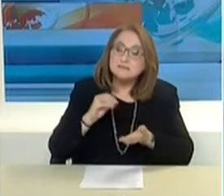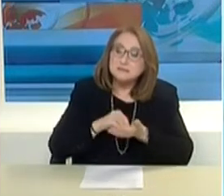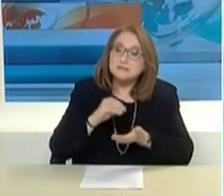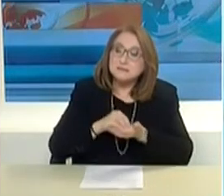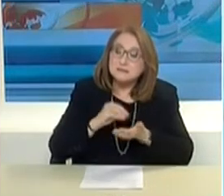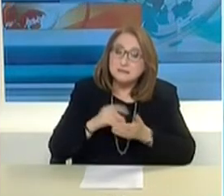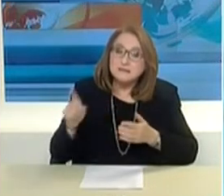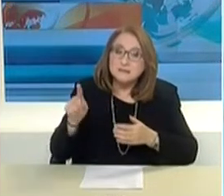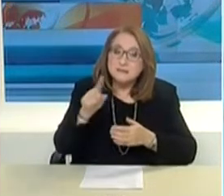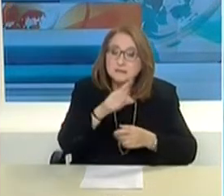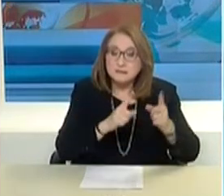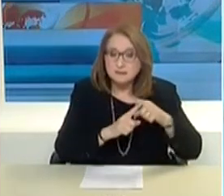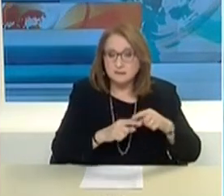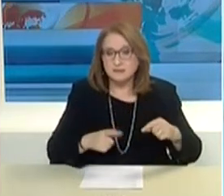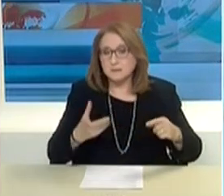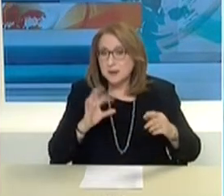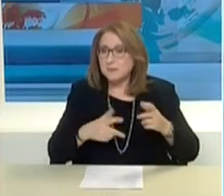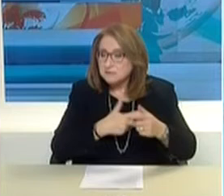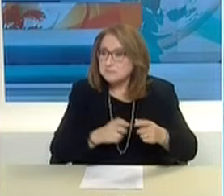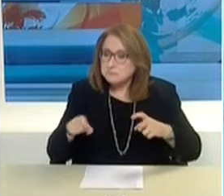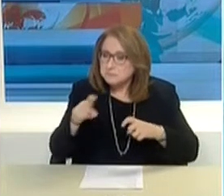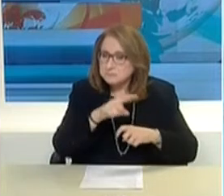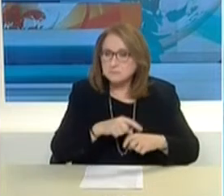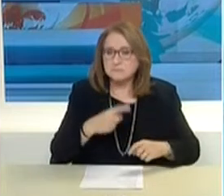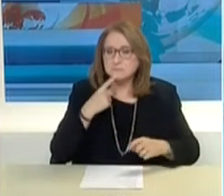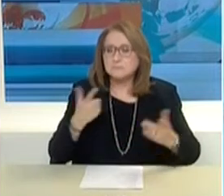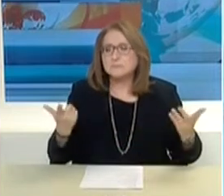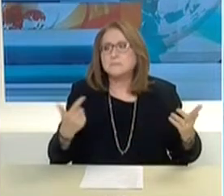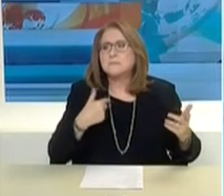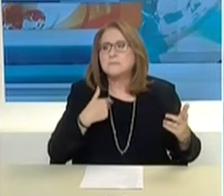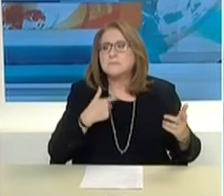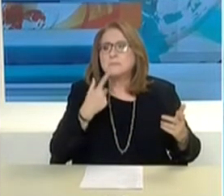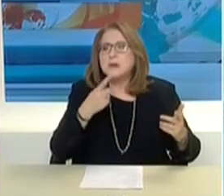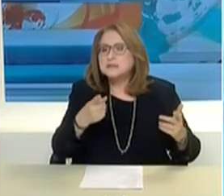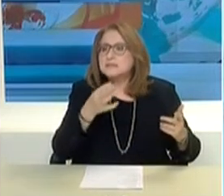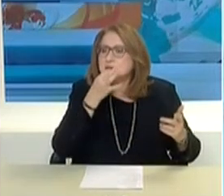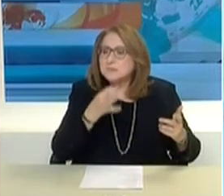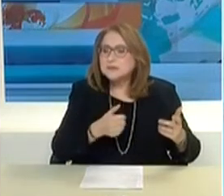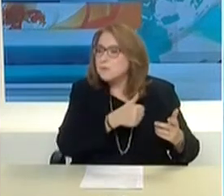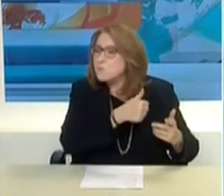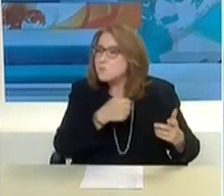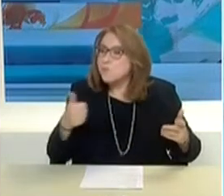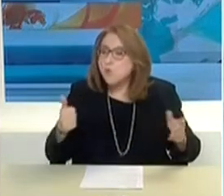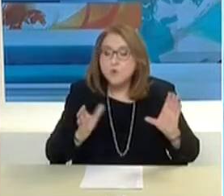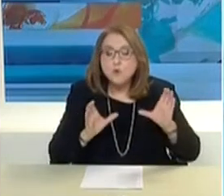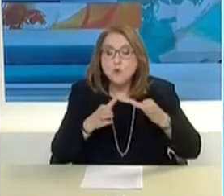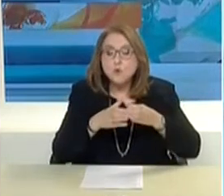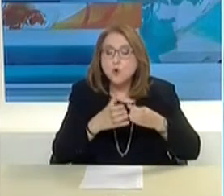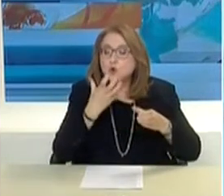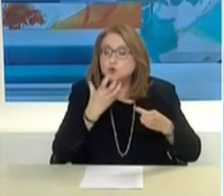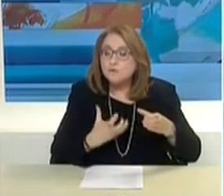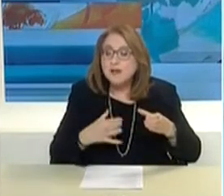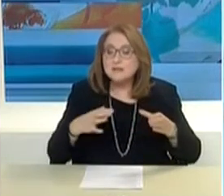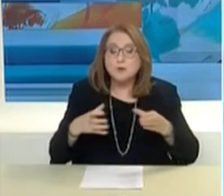Φιλανδία σήμερα το αμφισβήτησε αυτό ανοιχτά, λέγοντας ότι εμείς θα κάνουμε μόνο στις ευάλωτες ομάδες και στους υγειονομικούς. Και